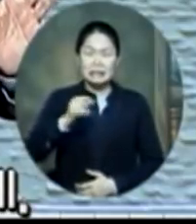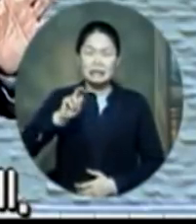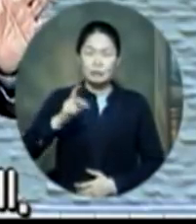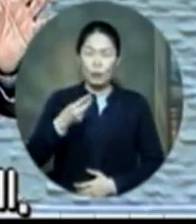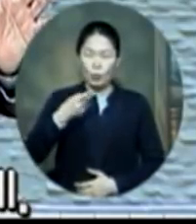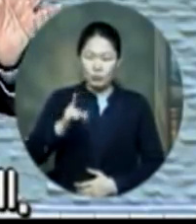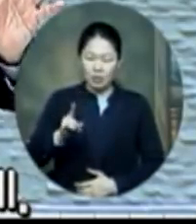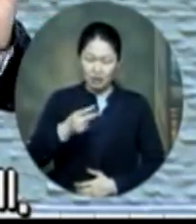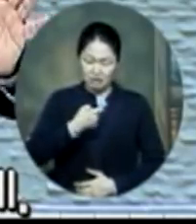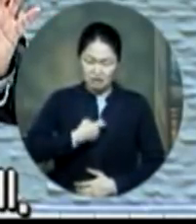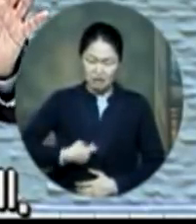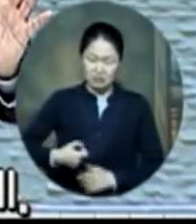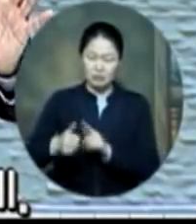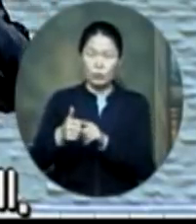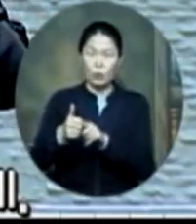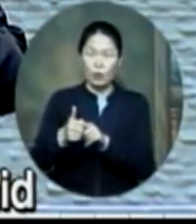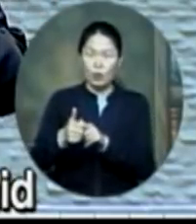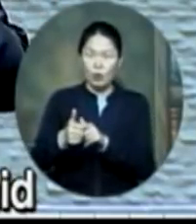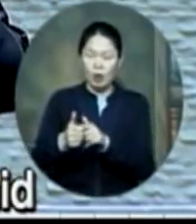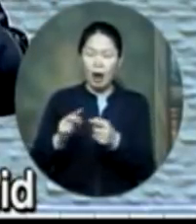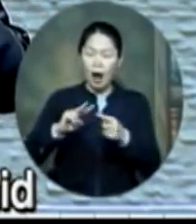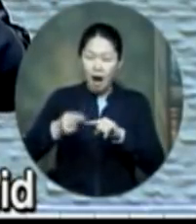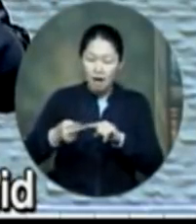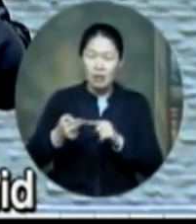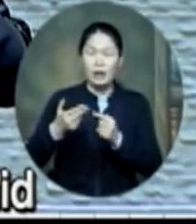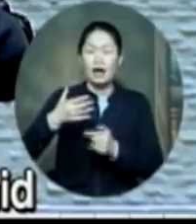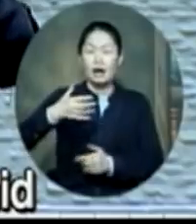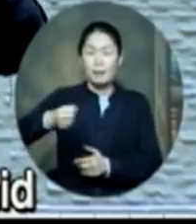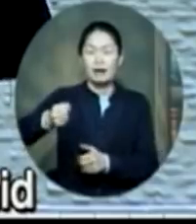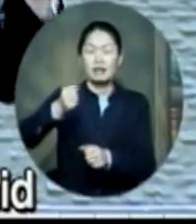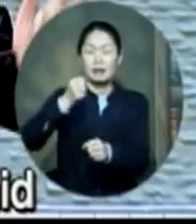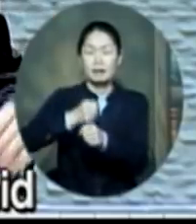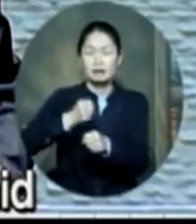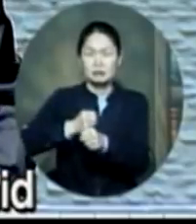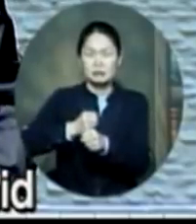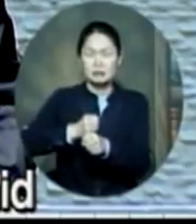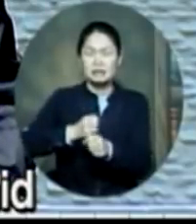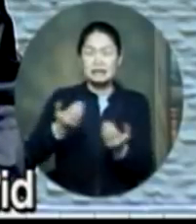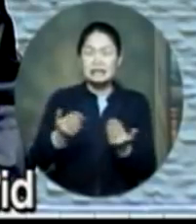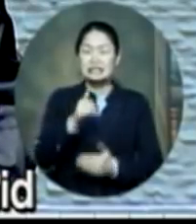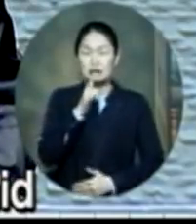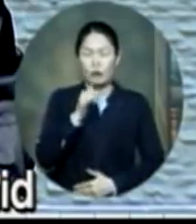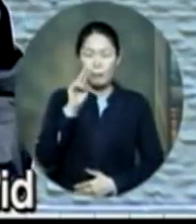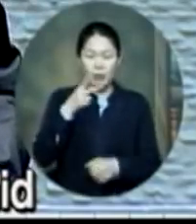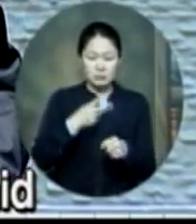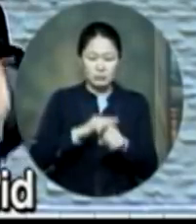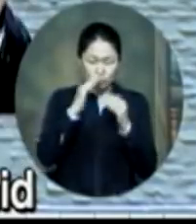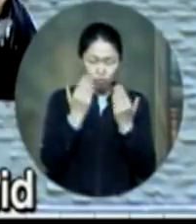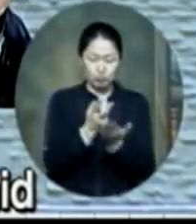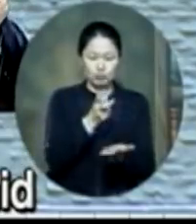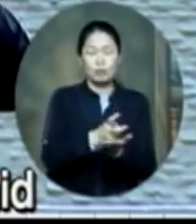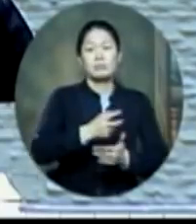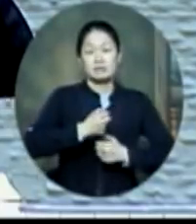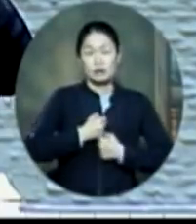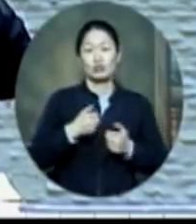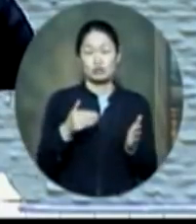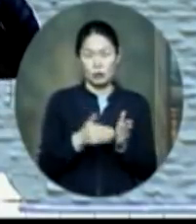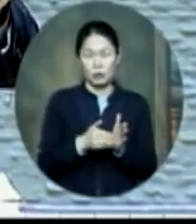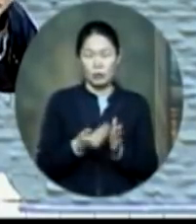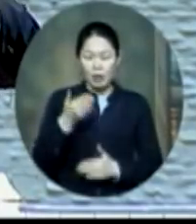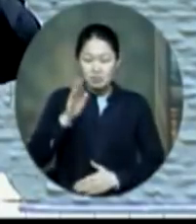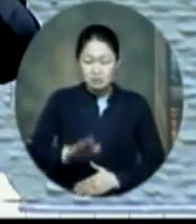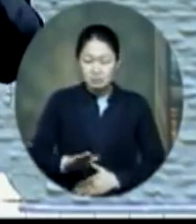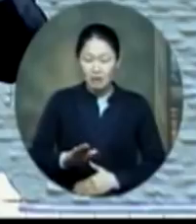받게 했던 일이 있어요. 사도 바울도 율법을 안 지킨 사람이 아닙니다. 그러나 율법이